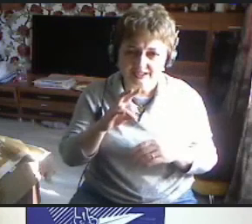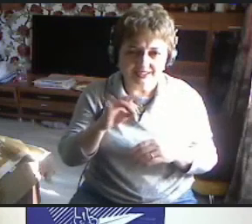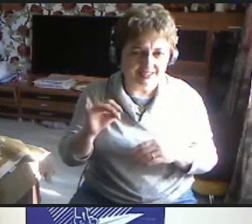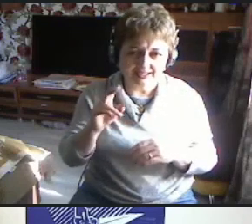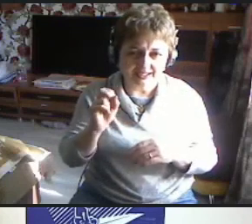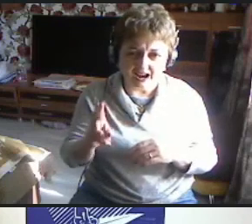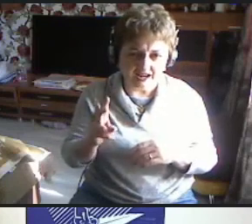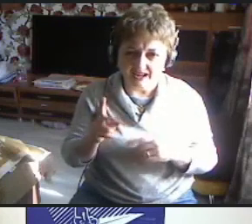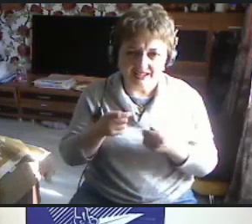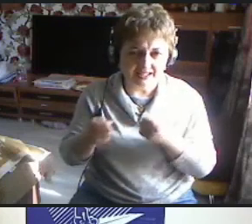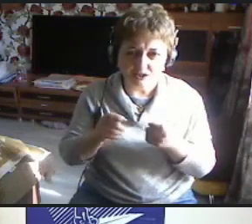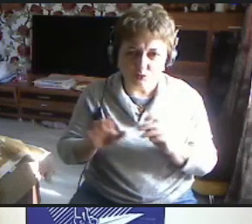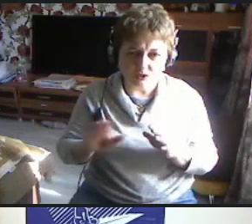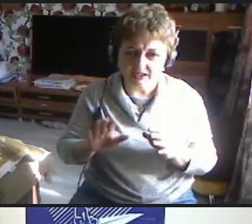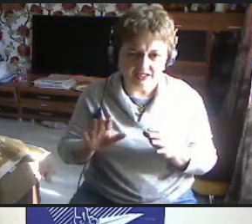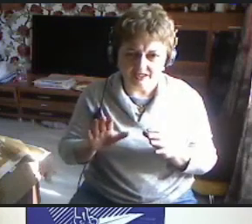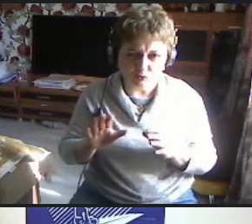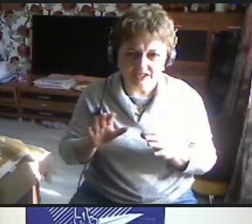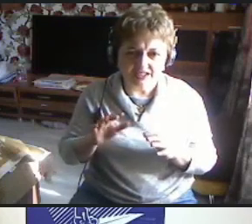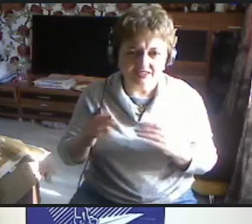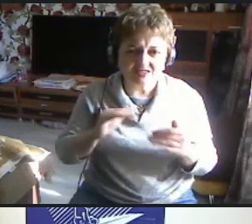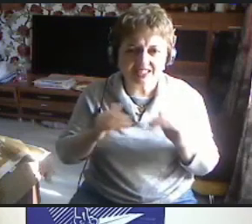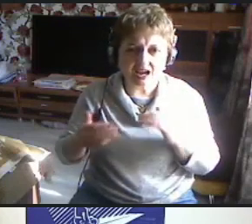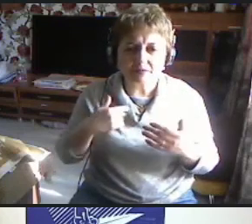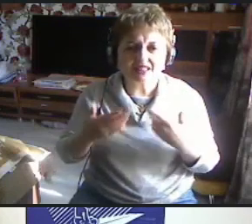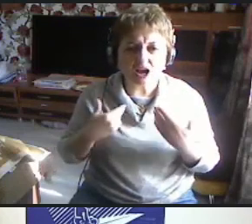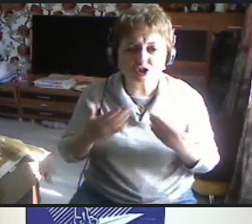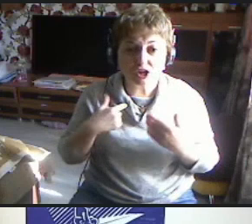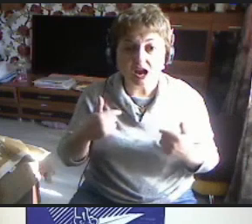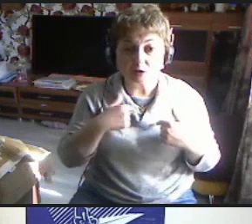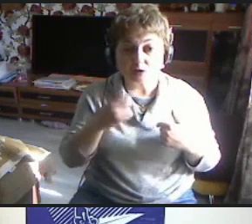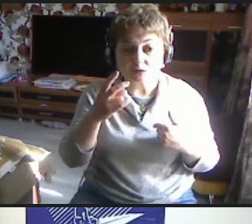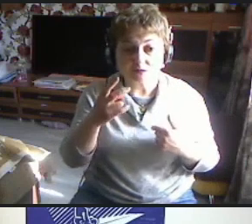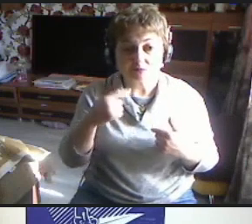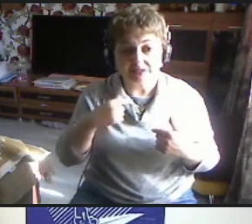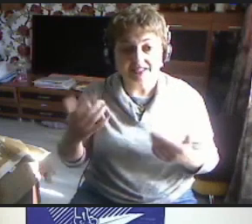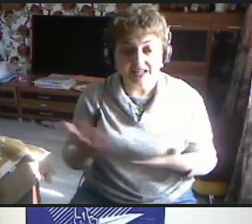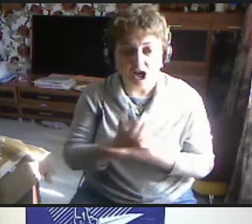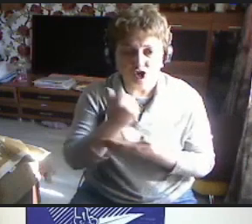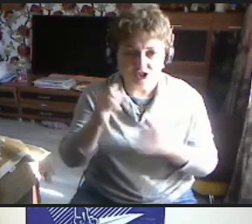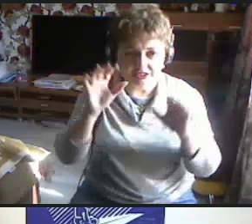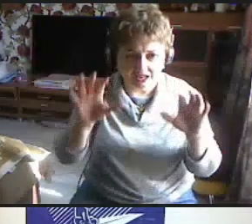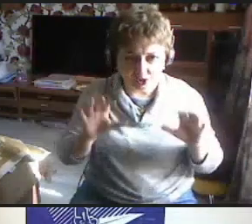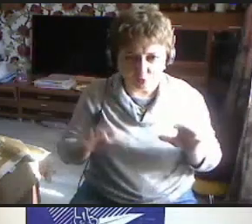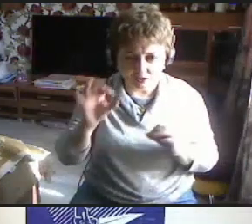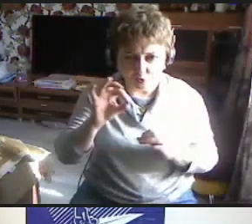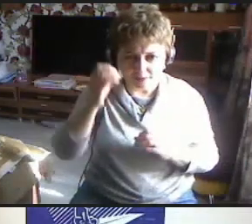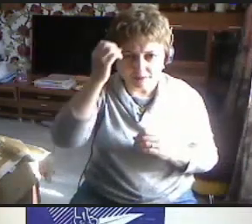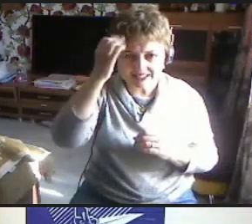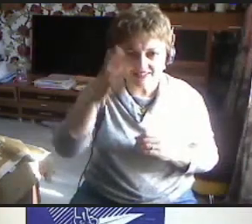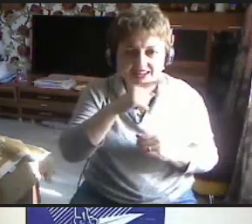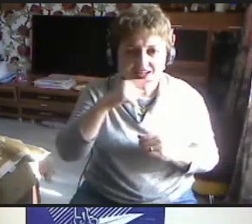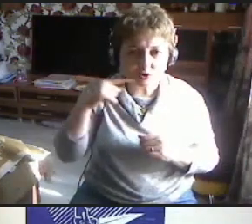это взаимоотношение, но вот мы нашли закон об образовании Российской Федерации,